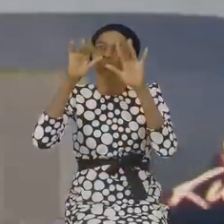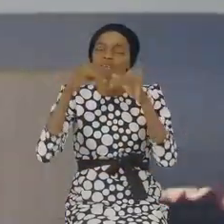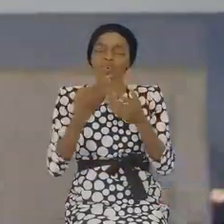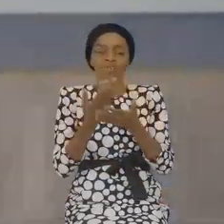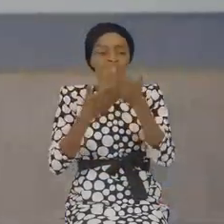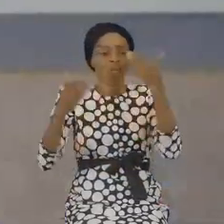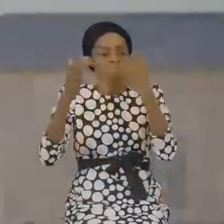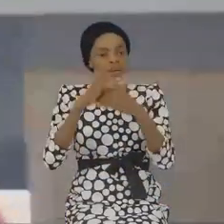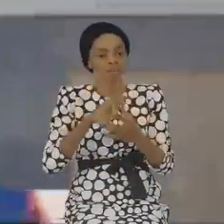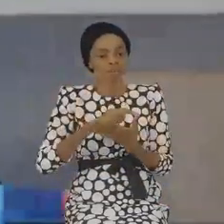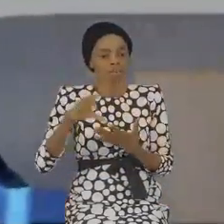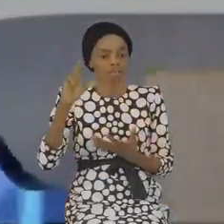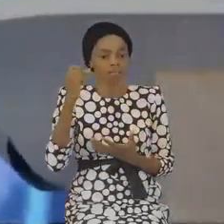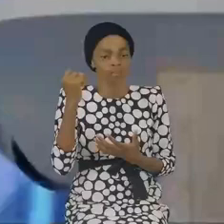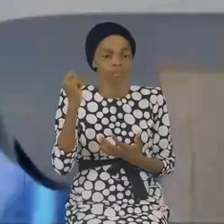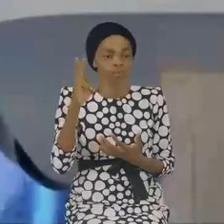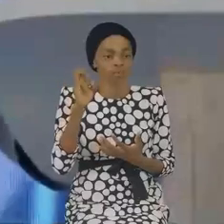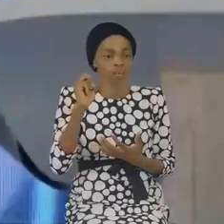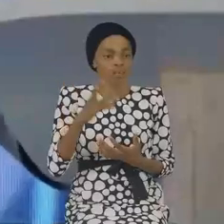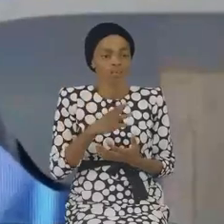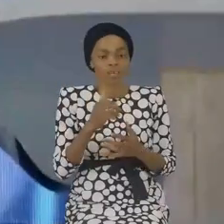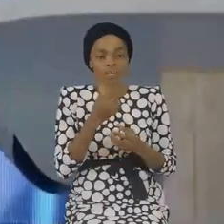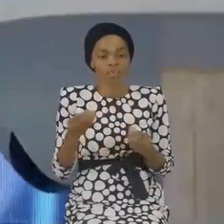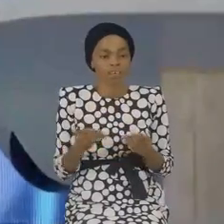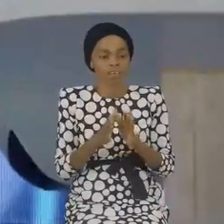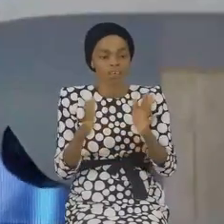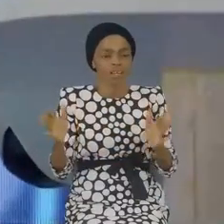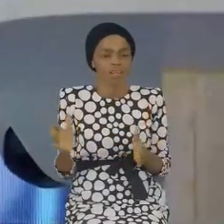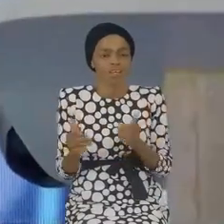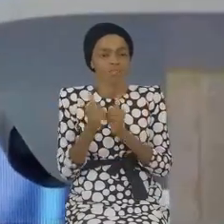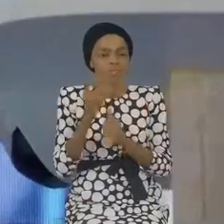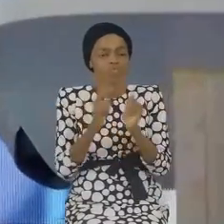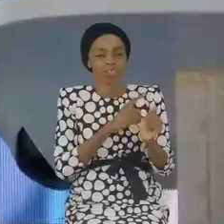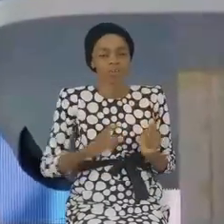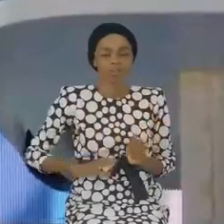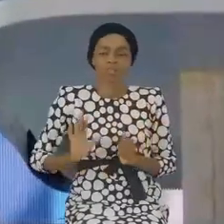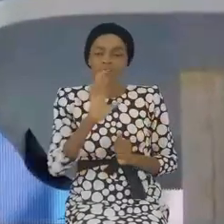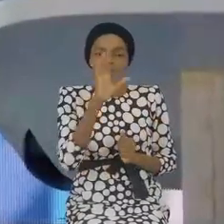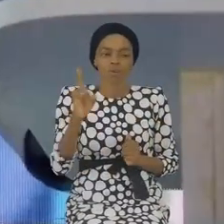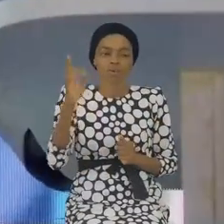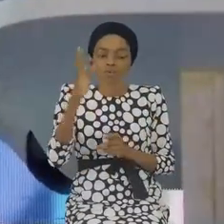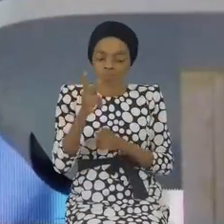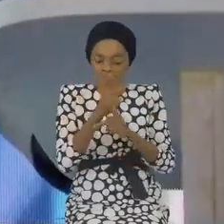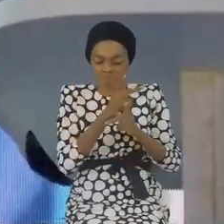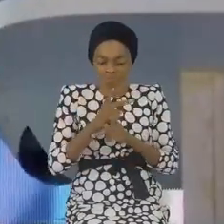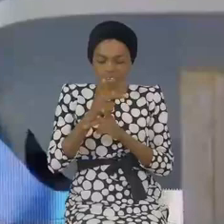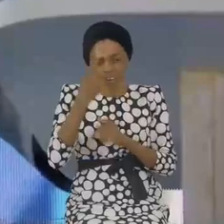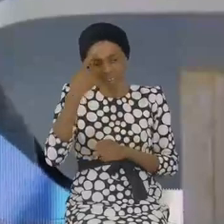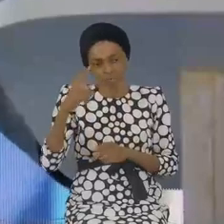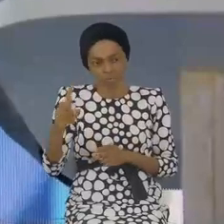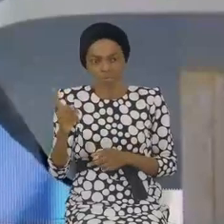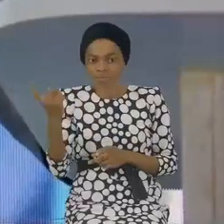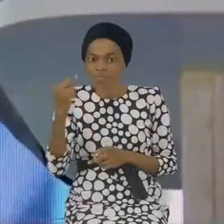Verset 12. C'est un pays dont l'Éternel ton Dieu prend soin et sur lequel l'Éternel ton Dieu a continuellement les